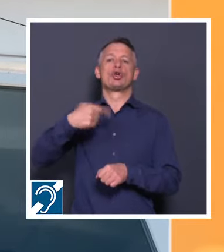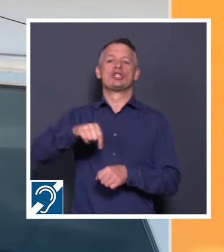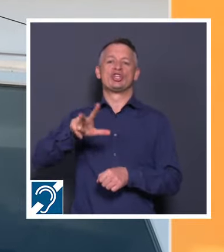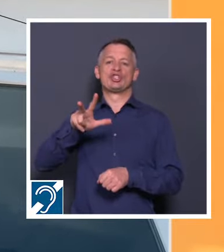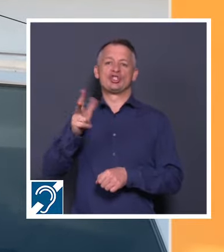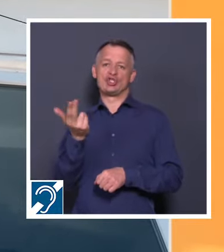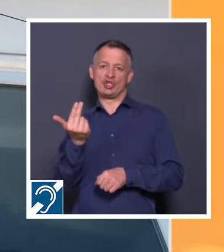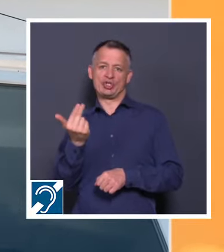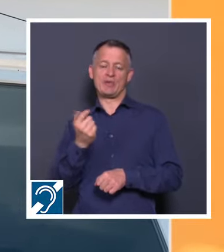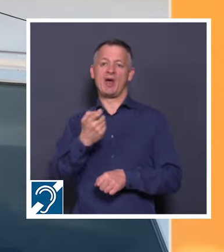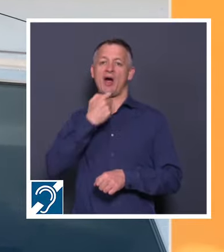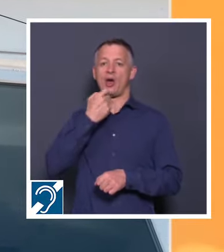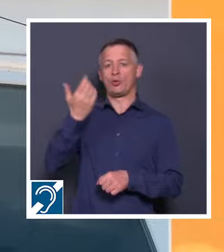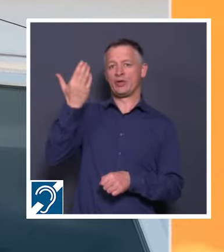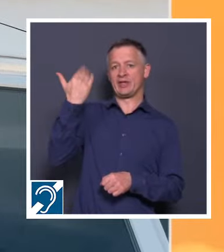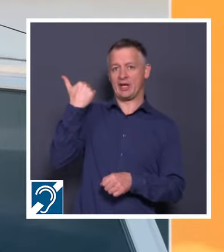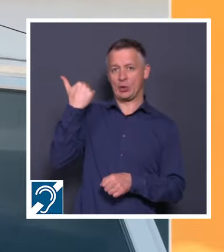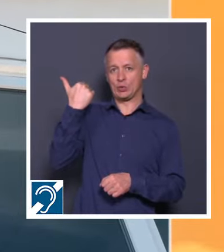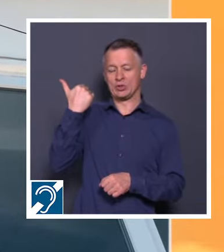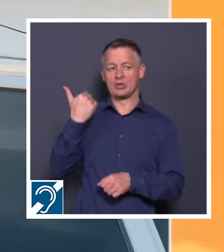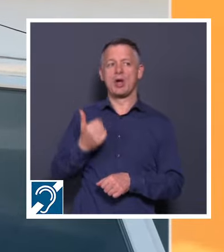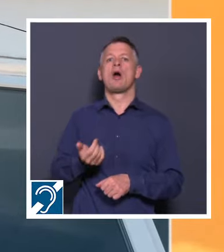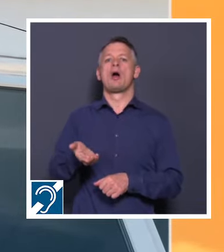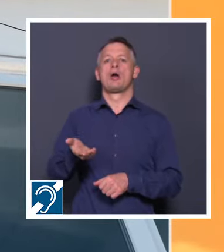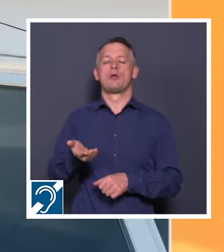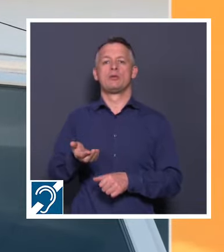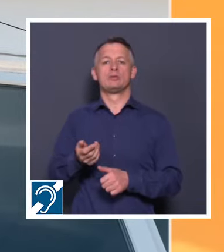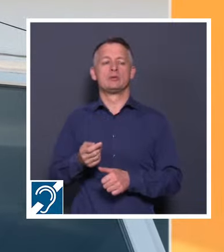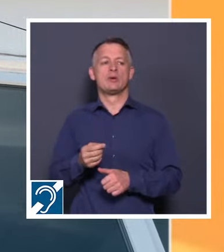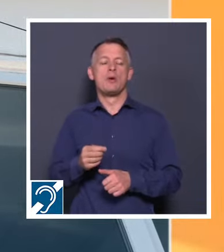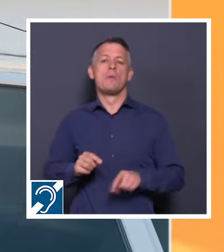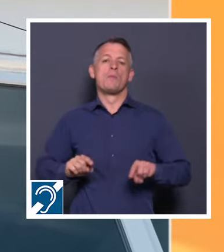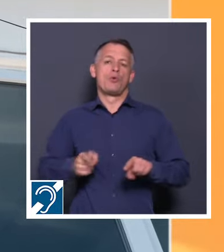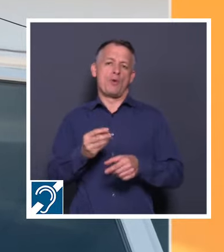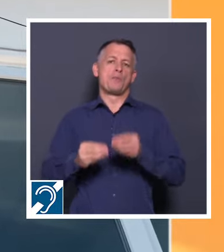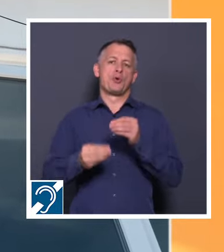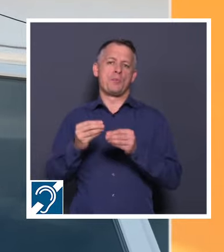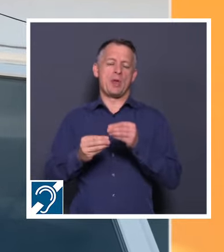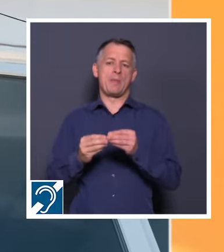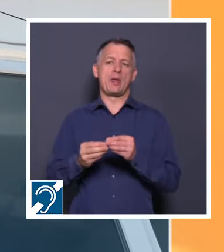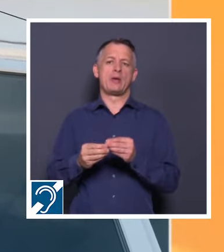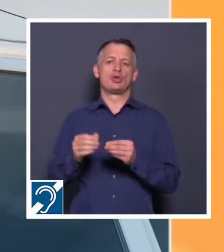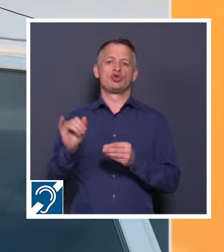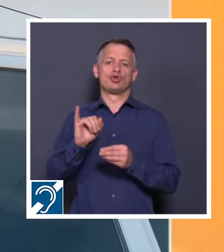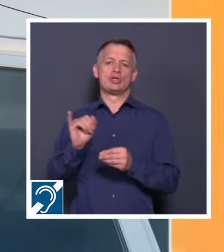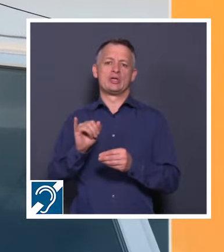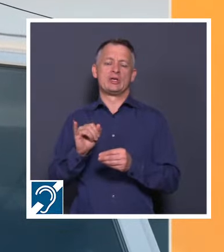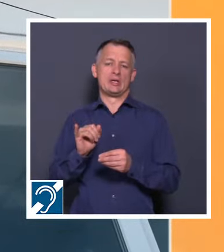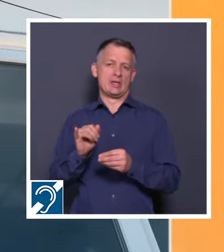sfârșitul anului trecut afecta evident preponderent angajatorii,